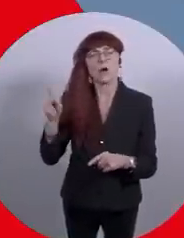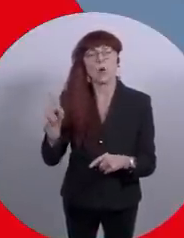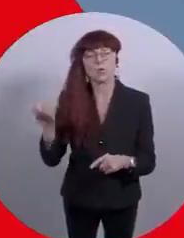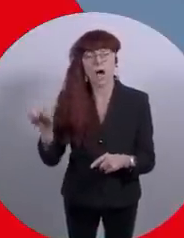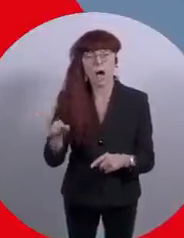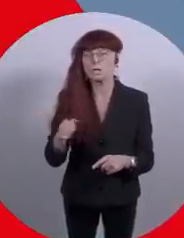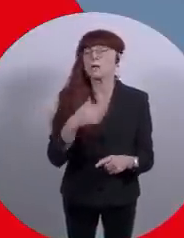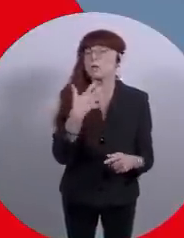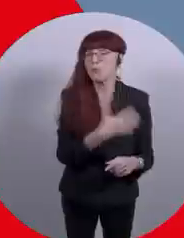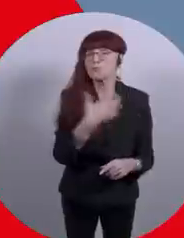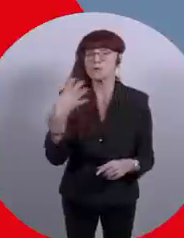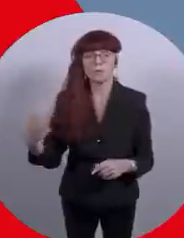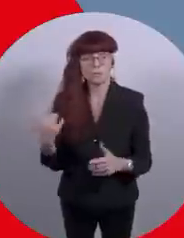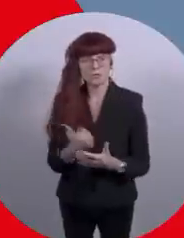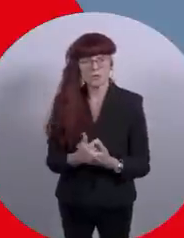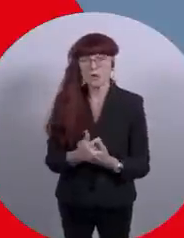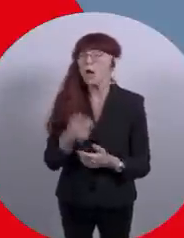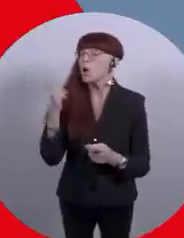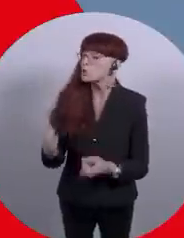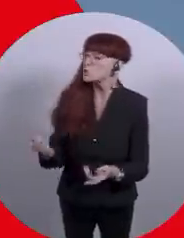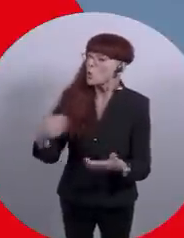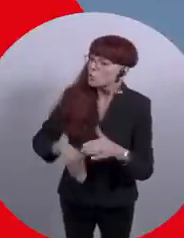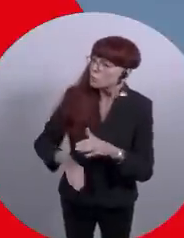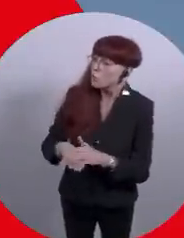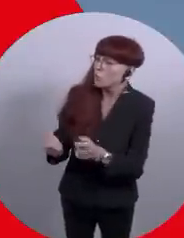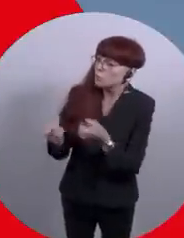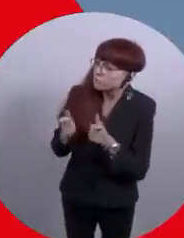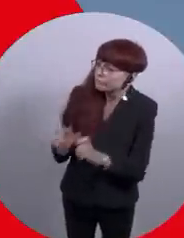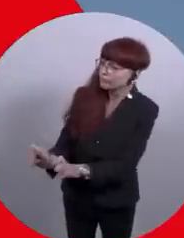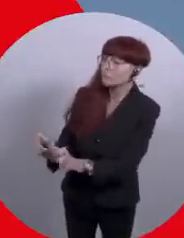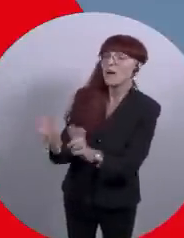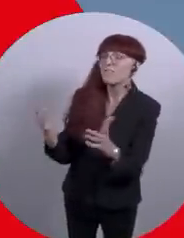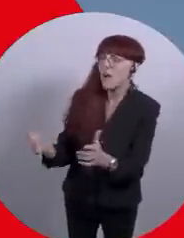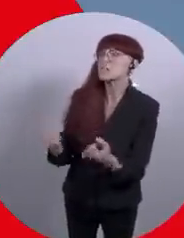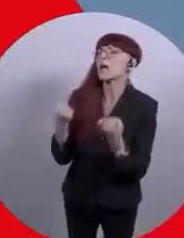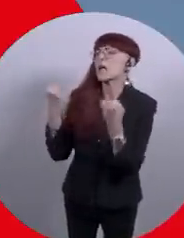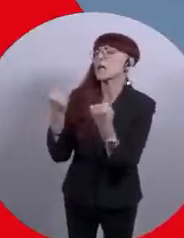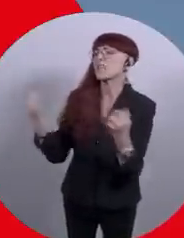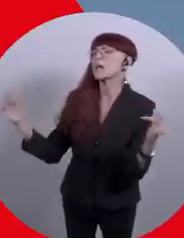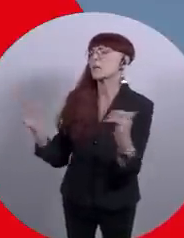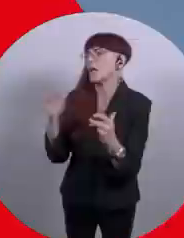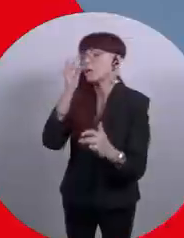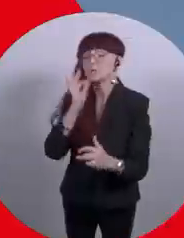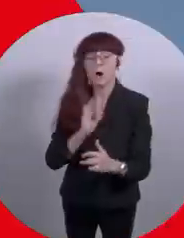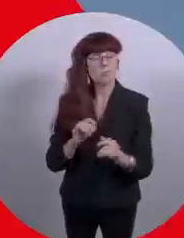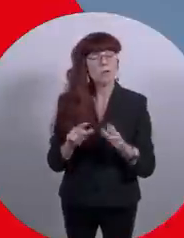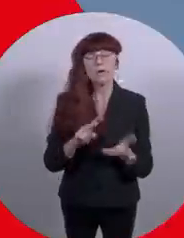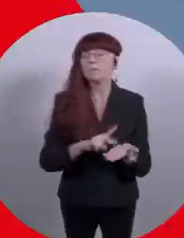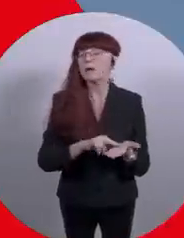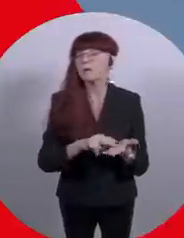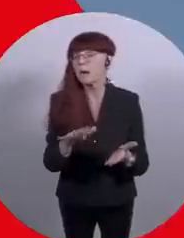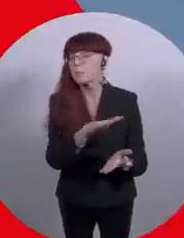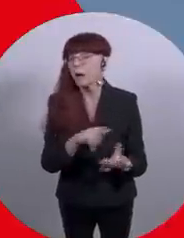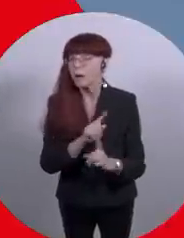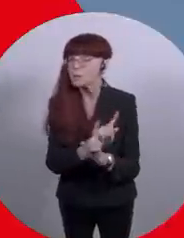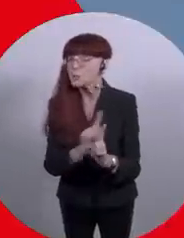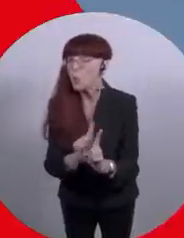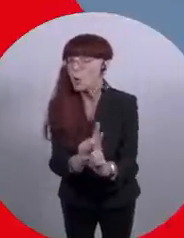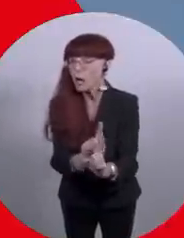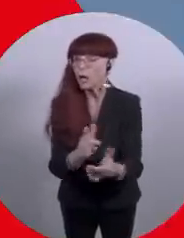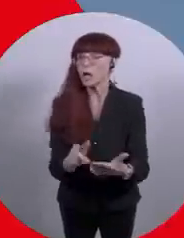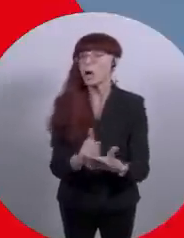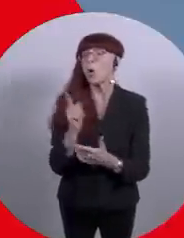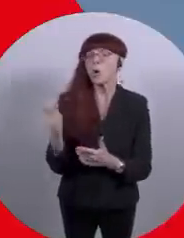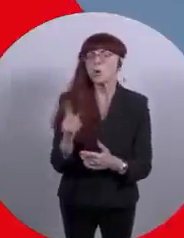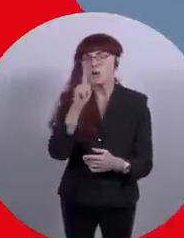konsequente Zurückweisung wenn es Gewalt gegen Frauen gibt auch im digitalen Bereich im Bereich des Stalkings im Bereich der